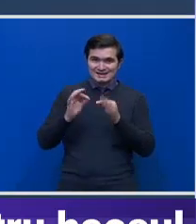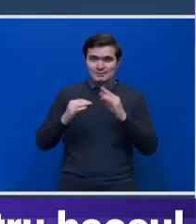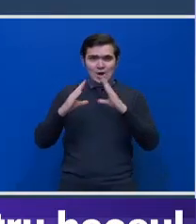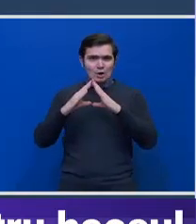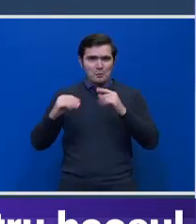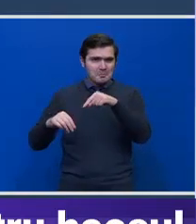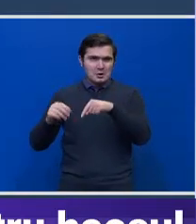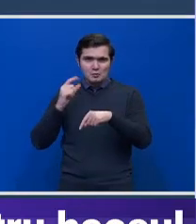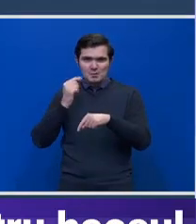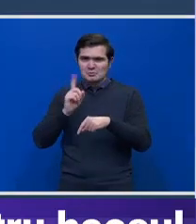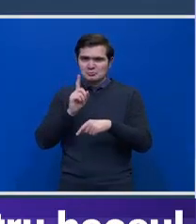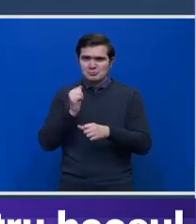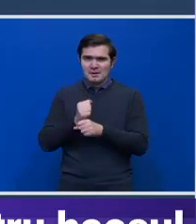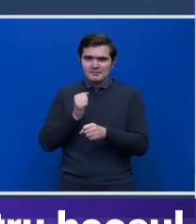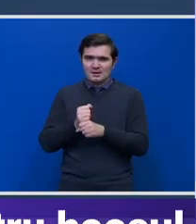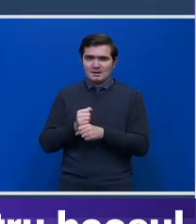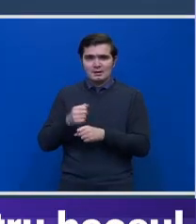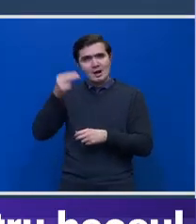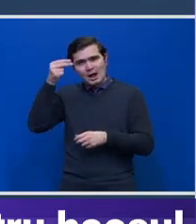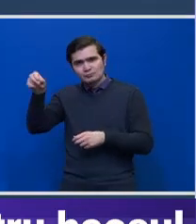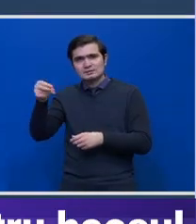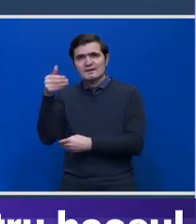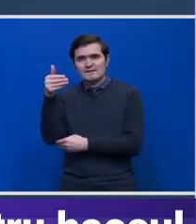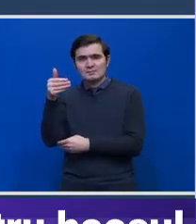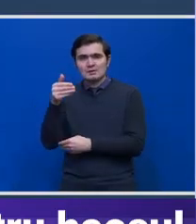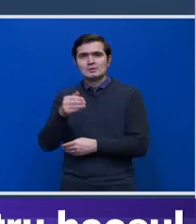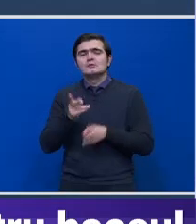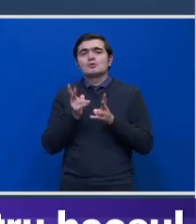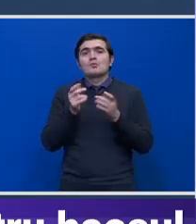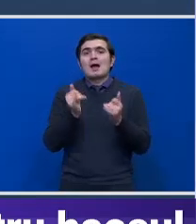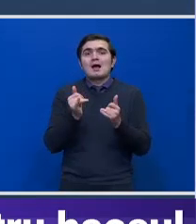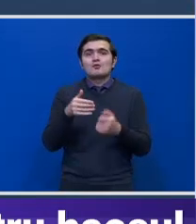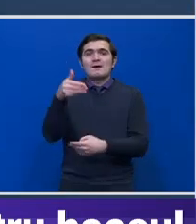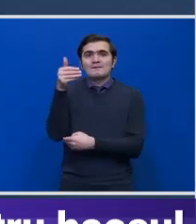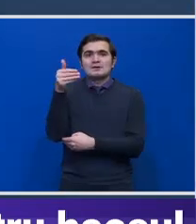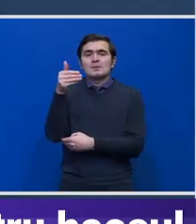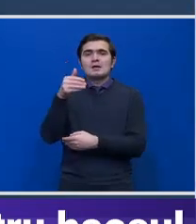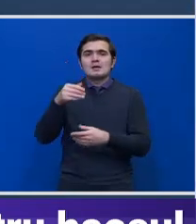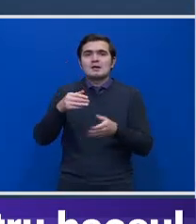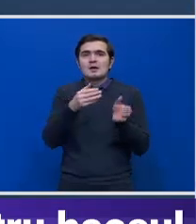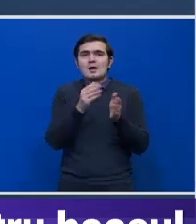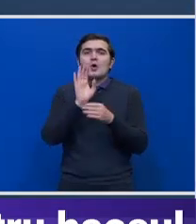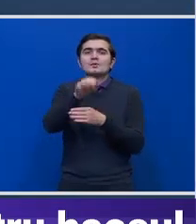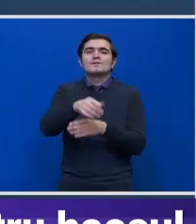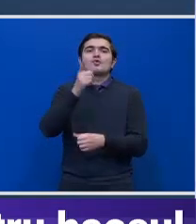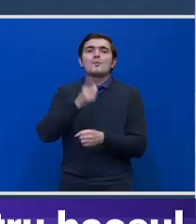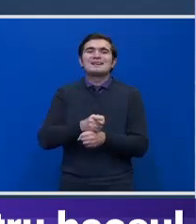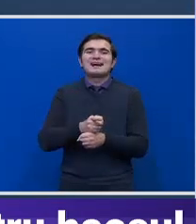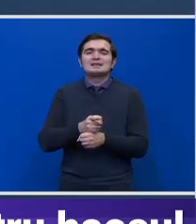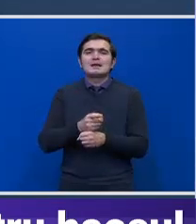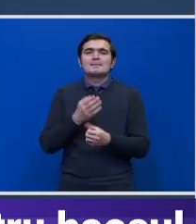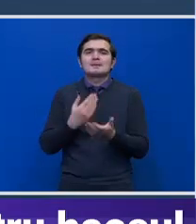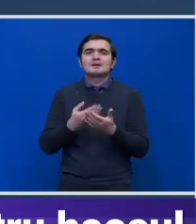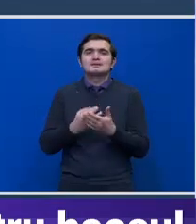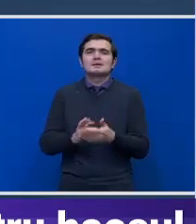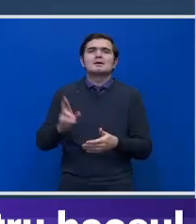mai sunt nevoiți să facă ei sesizare către furnizori. Deci, în mod normal, furnizorii au obligația din proprie inițiativă, acolo când știu că... Și ei știu că softurile nu le-au